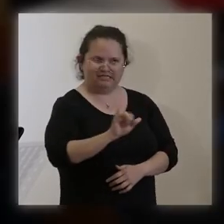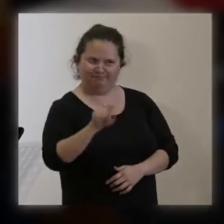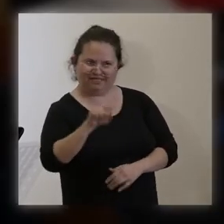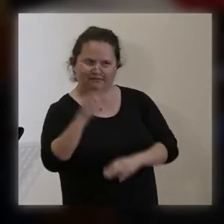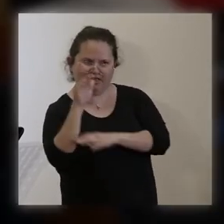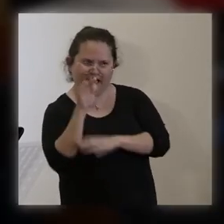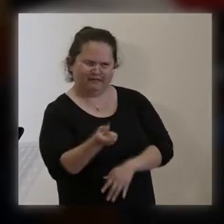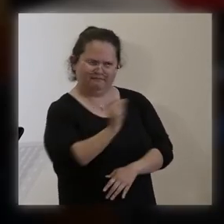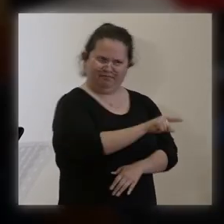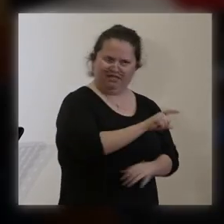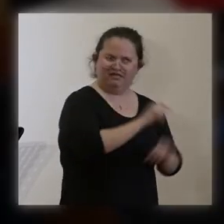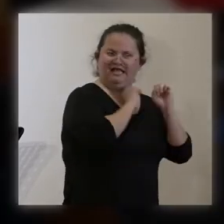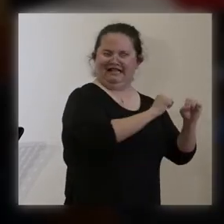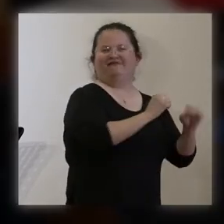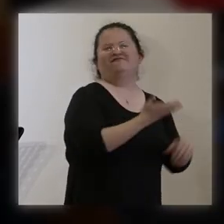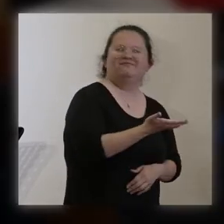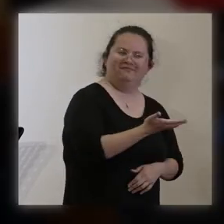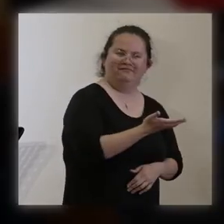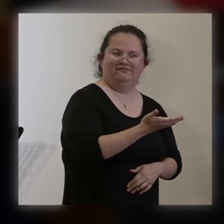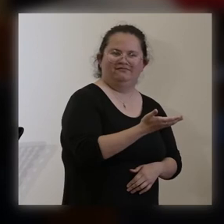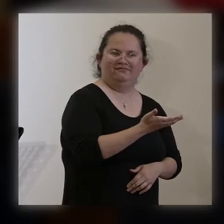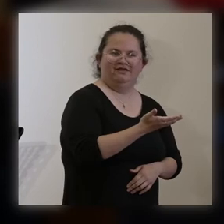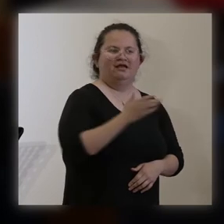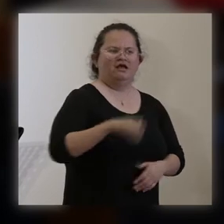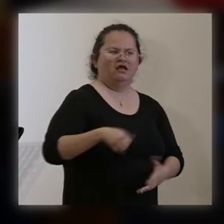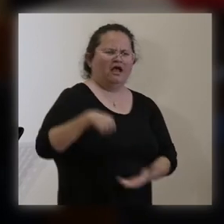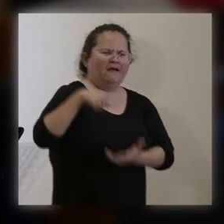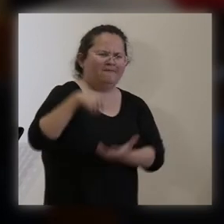Le panier nous parle des fonctions de cette femme.